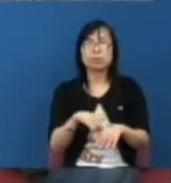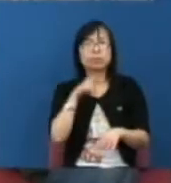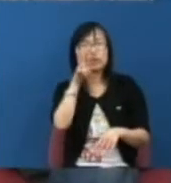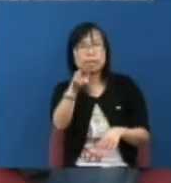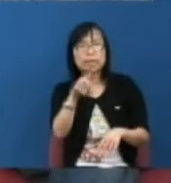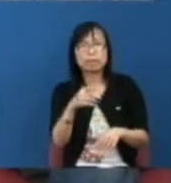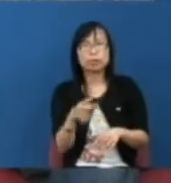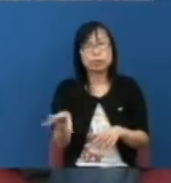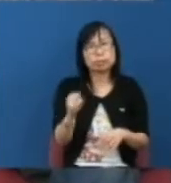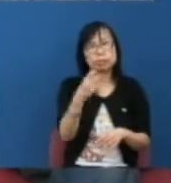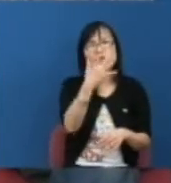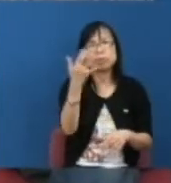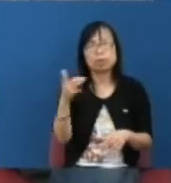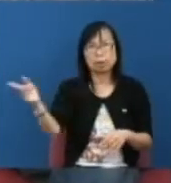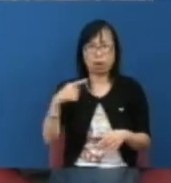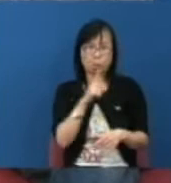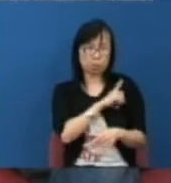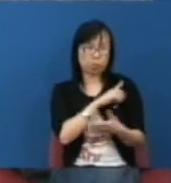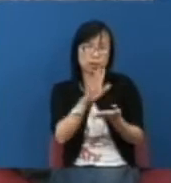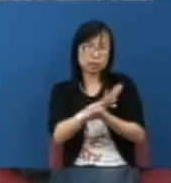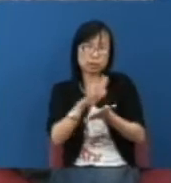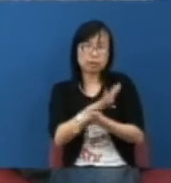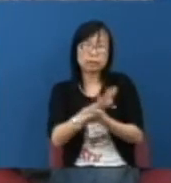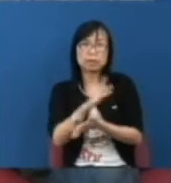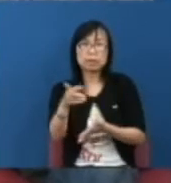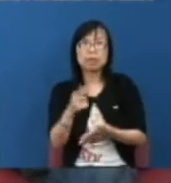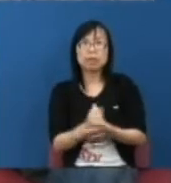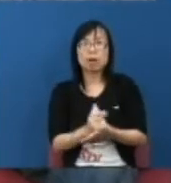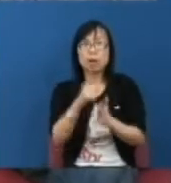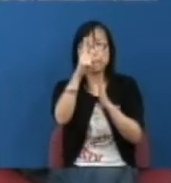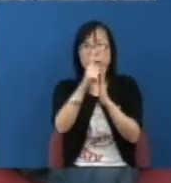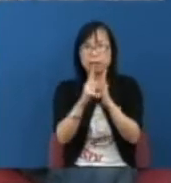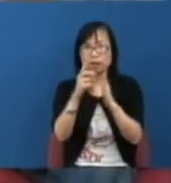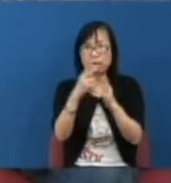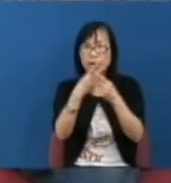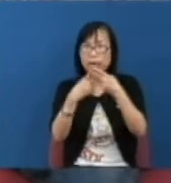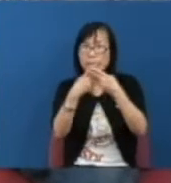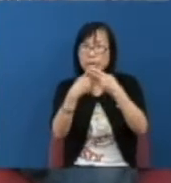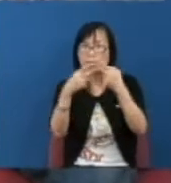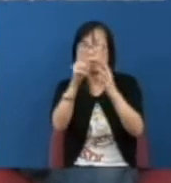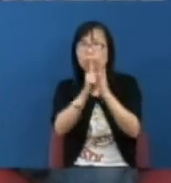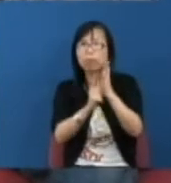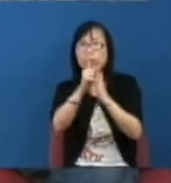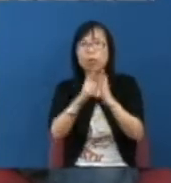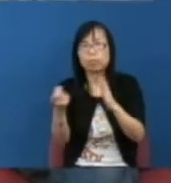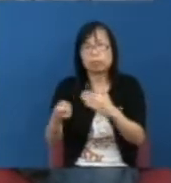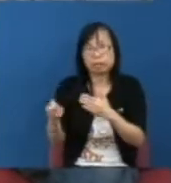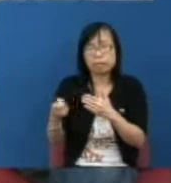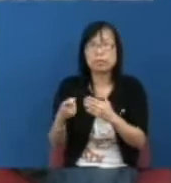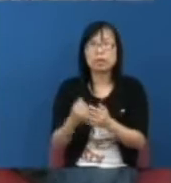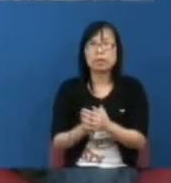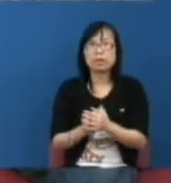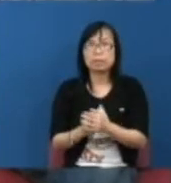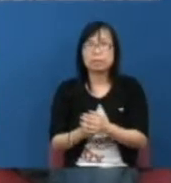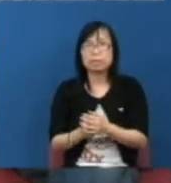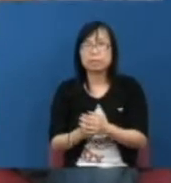其實我自己個個人經驗就覺得你有好多個密度雖然話低，其實但係都好近嘅，可能都係握手